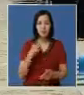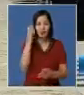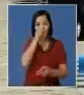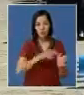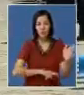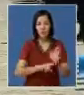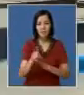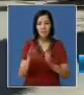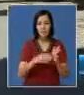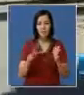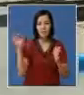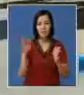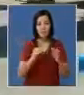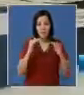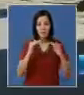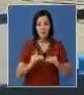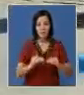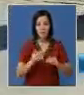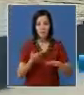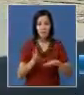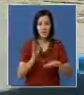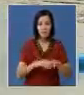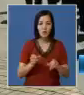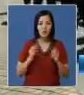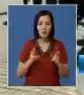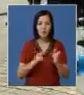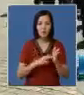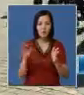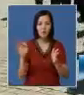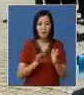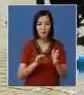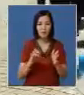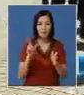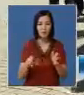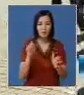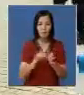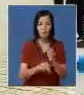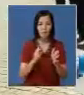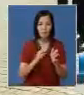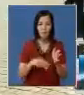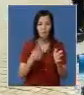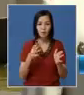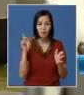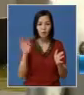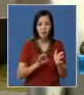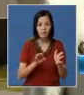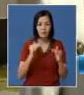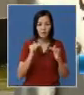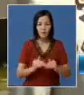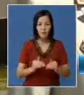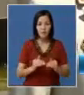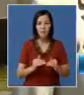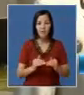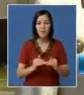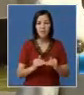қылмыс 9%-ға азайған. Оның ішінде аса ауыр қылмыс 7%-ға, кісі өлтіру 24%-ға қысқарыпты. Жемісті жұмыс атқарғандар